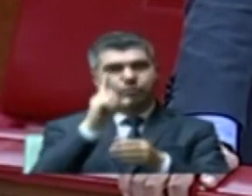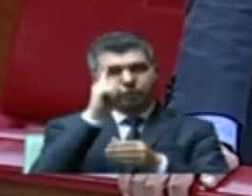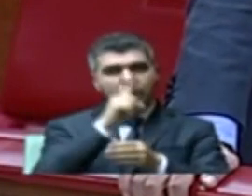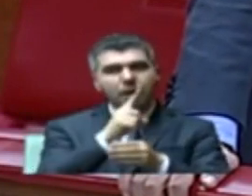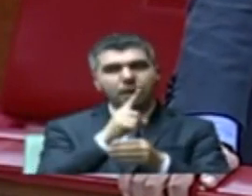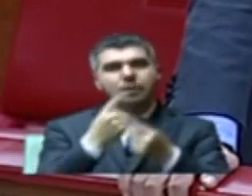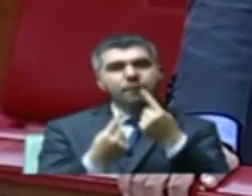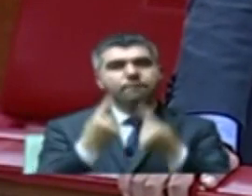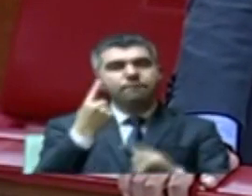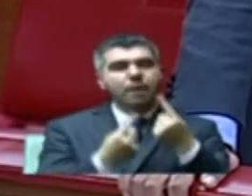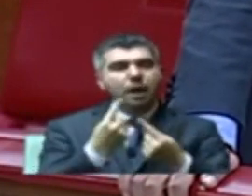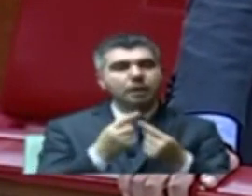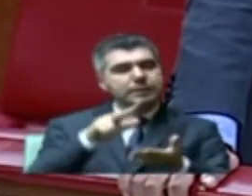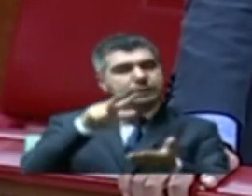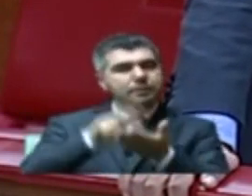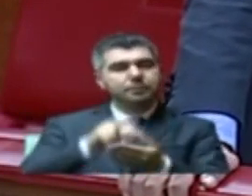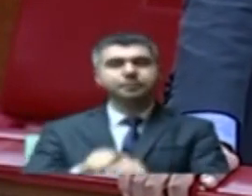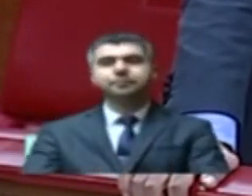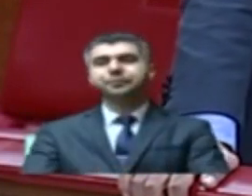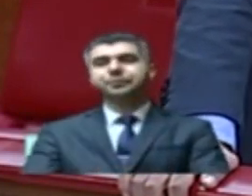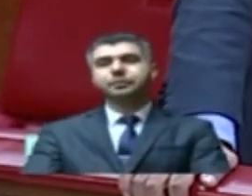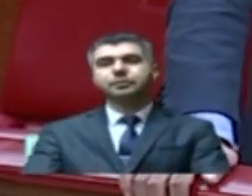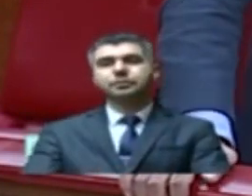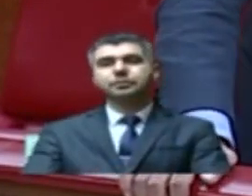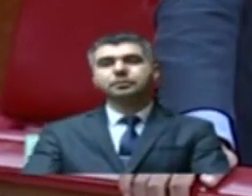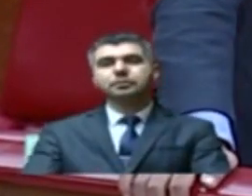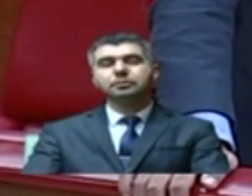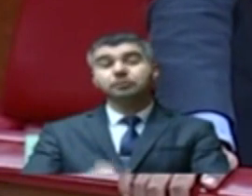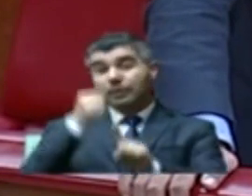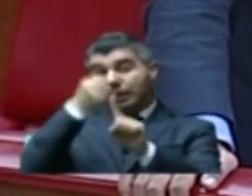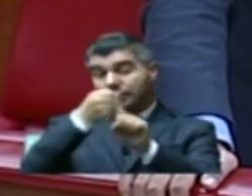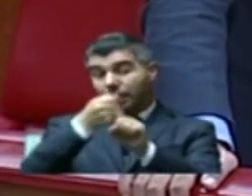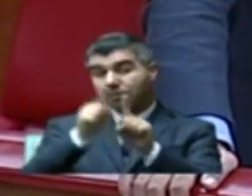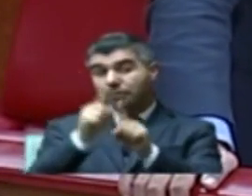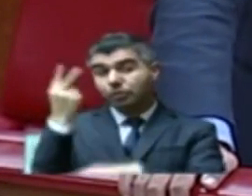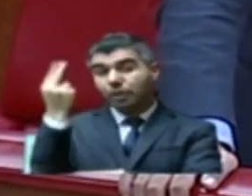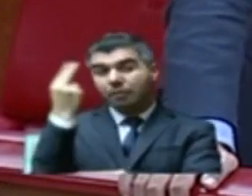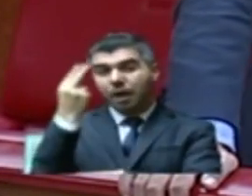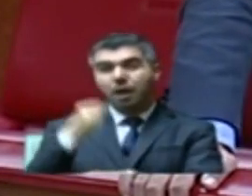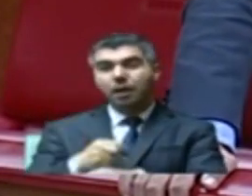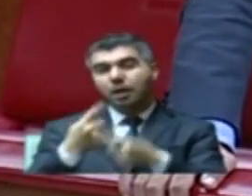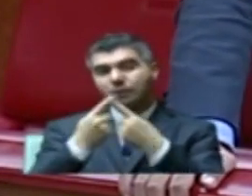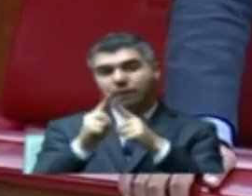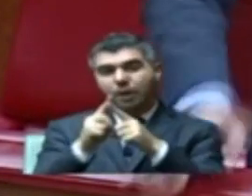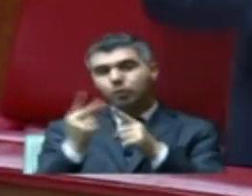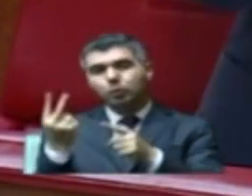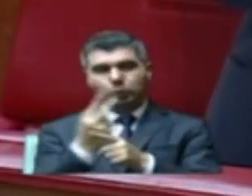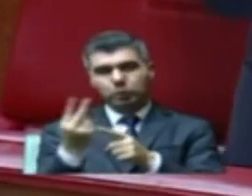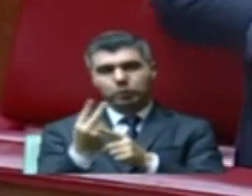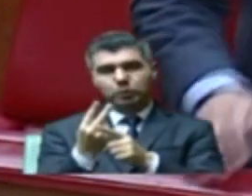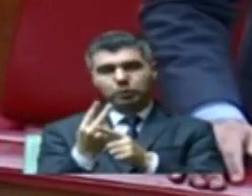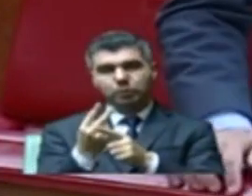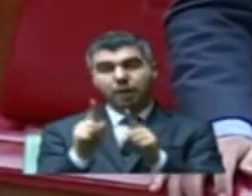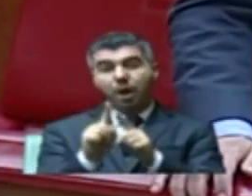لمسطرة المصادقة. هذا الإصلاح ديال التعليم العالي فيه شقين، فيه شق هيكلي